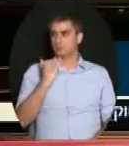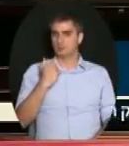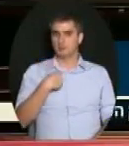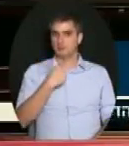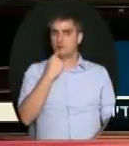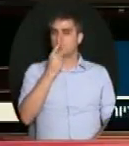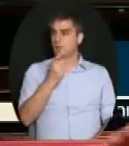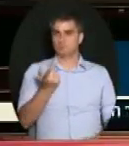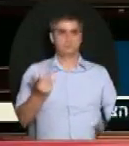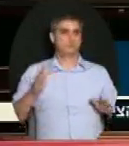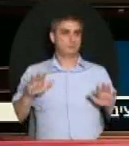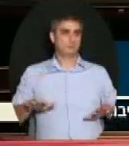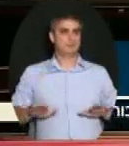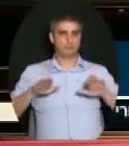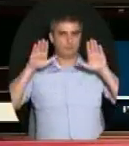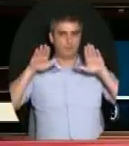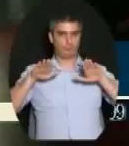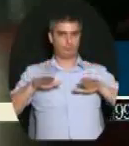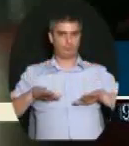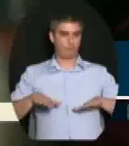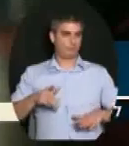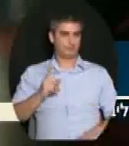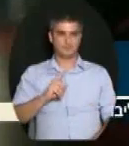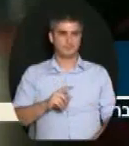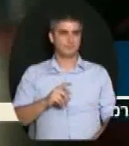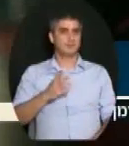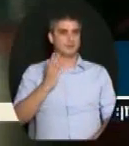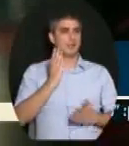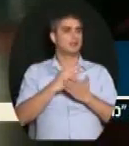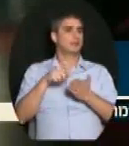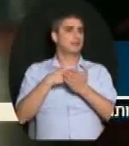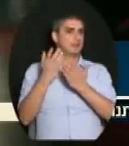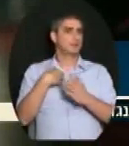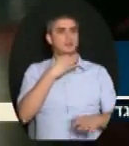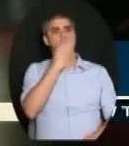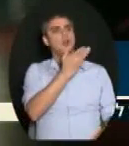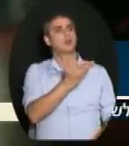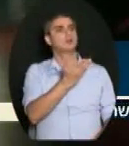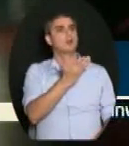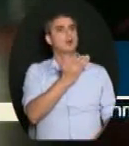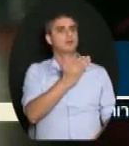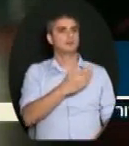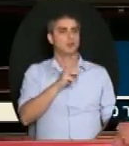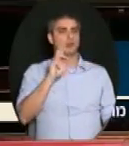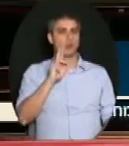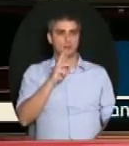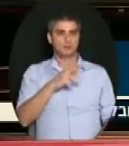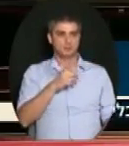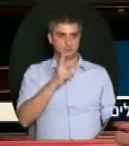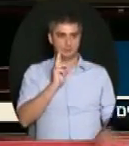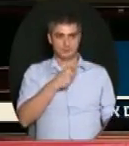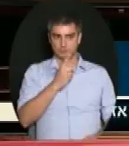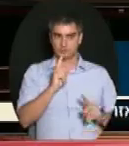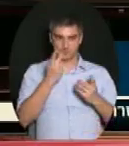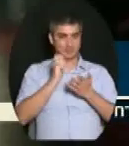אומר לך ש... אופס, הכיסא שלך צונח מטה-מטה, אבל זה לא... אז עד שתסדר אותה, אני אשאל אותך, רוני. תשמע, היית